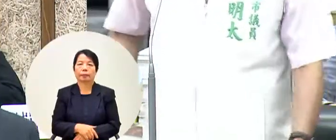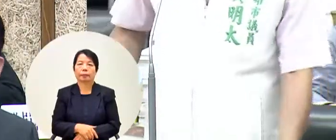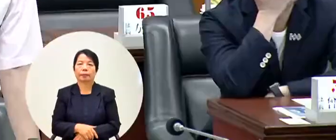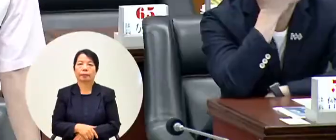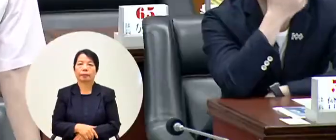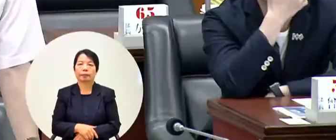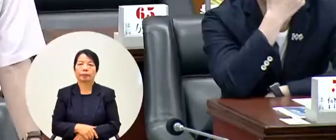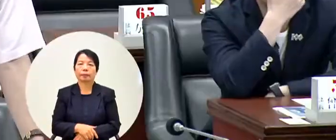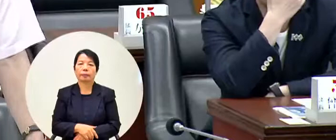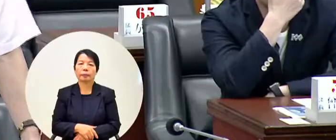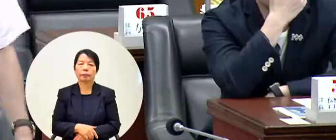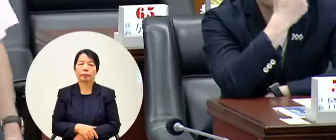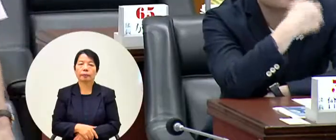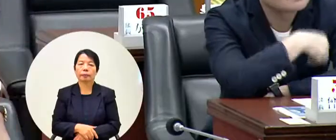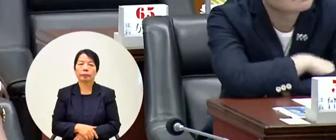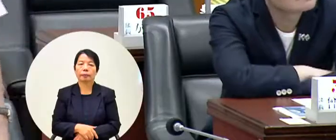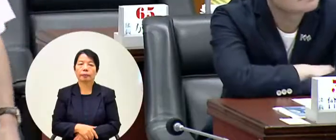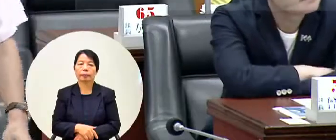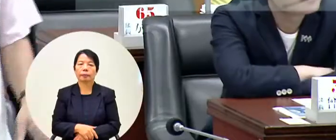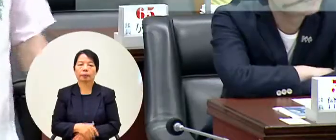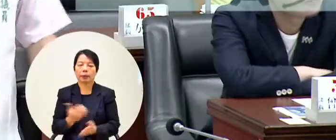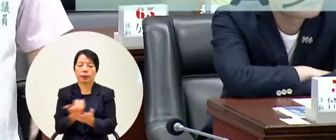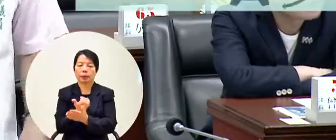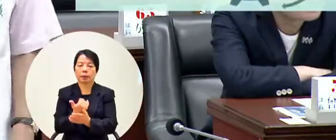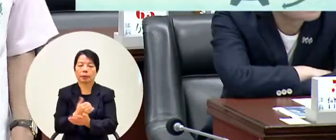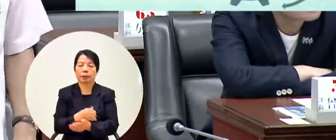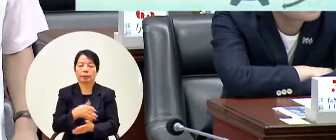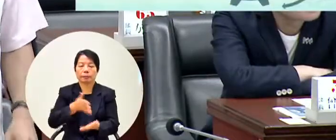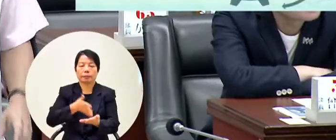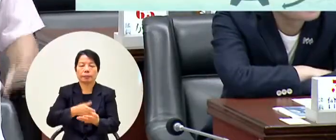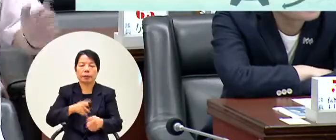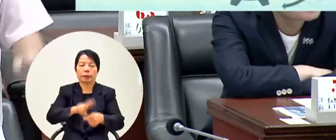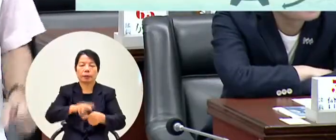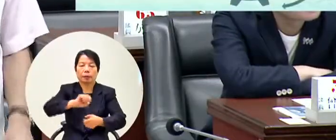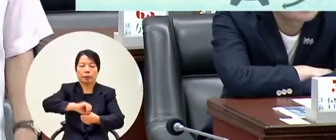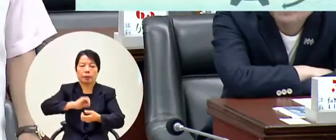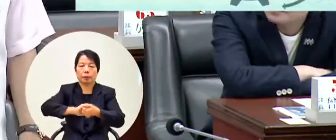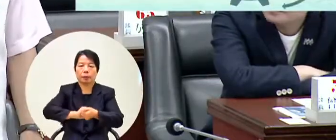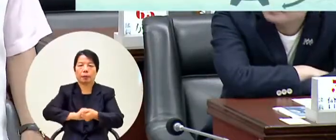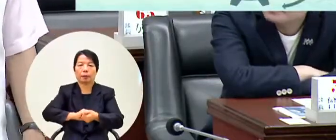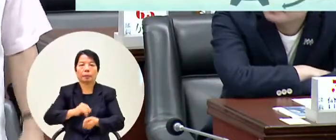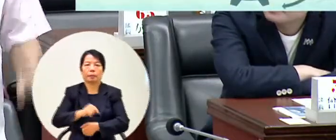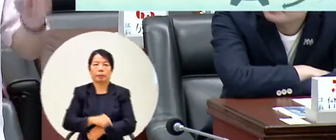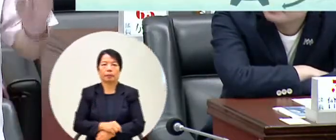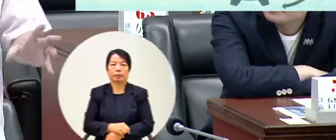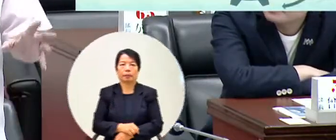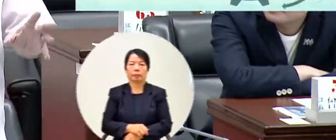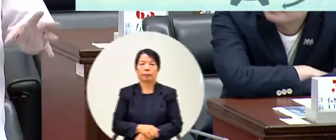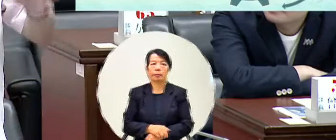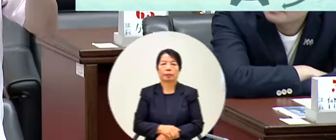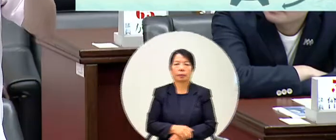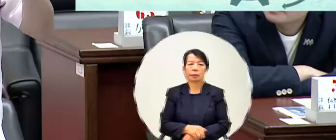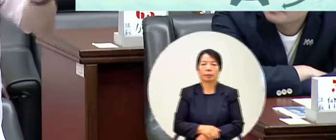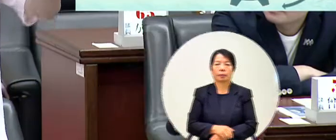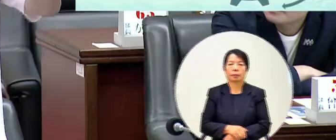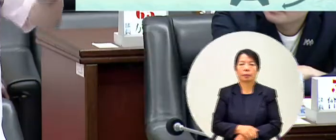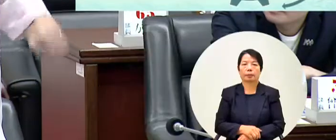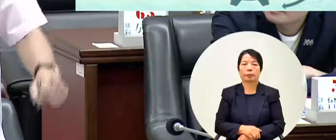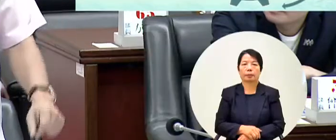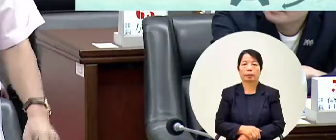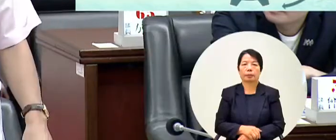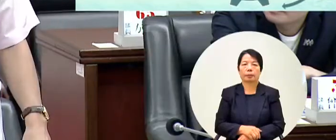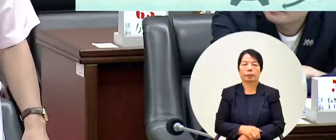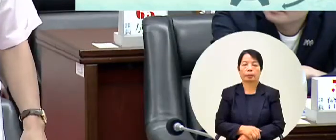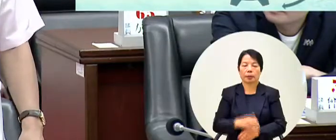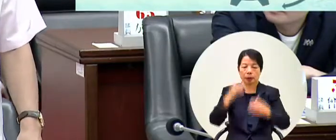来，拄啊讲到家庭啊吼，咱家庭啊，咱讲实在，哦，家庭啊，韩国语的